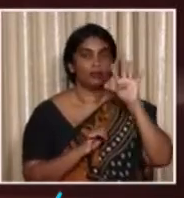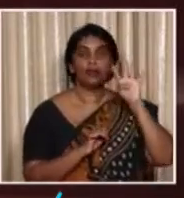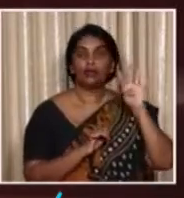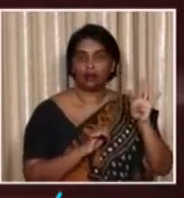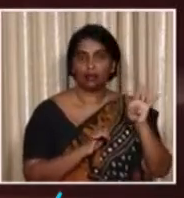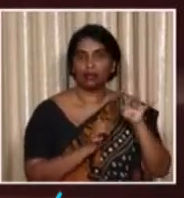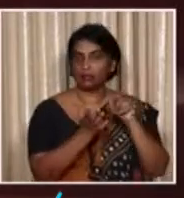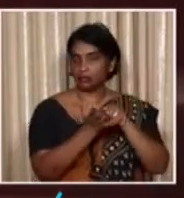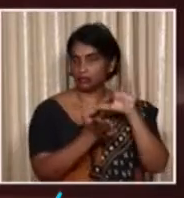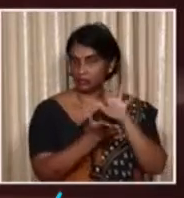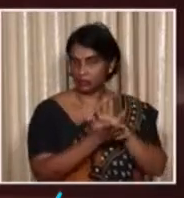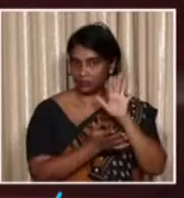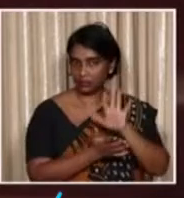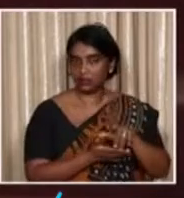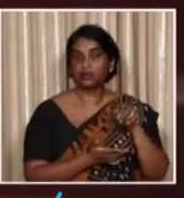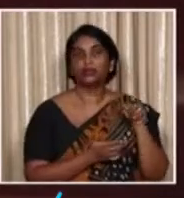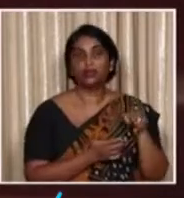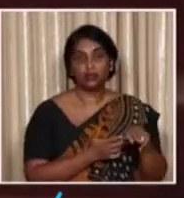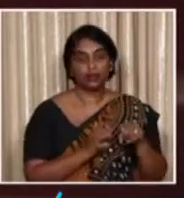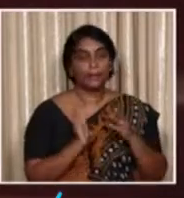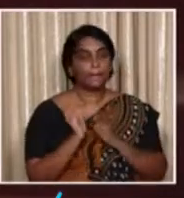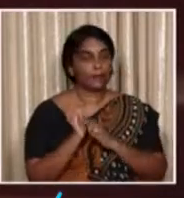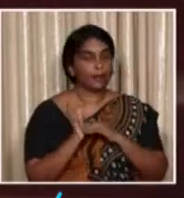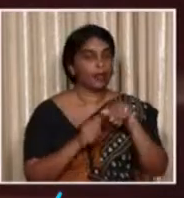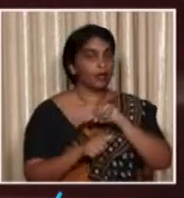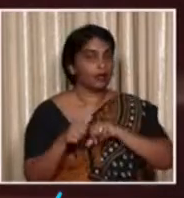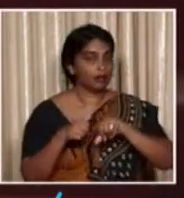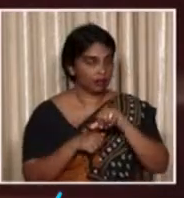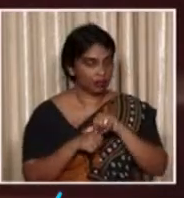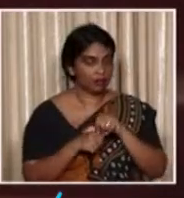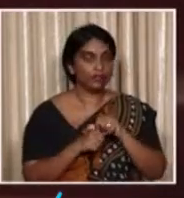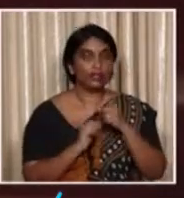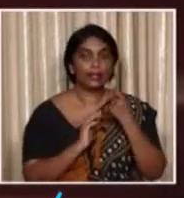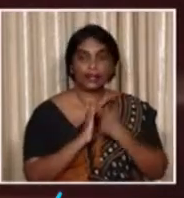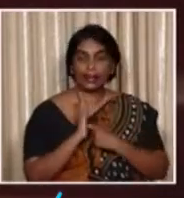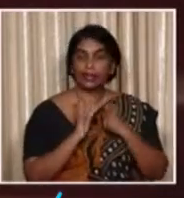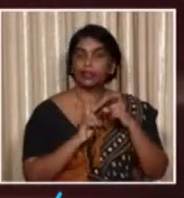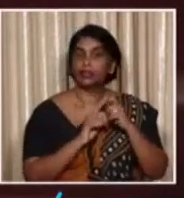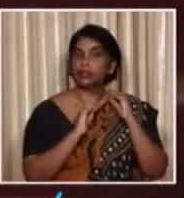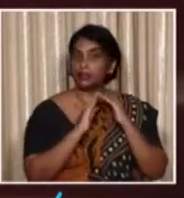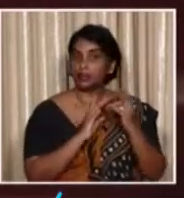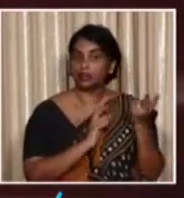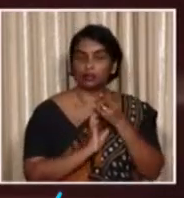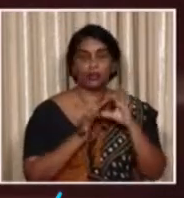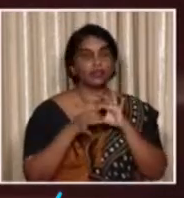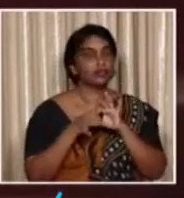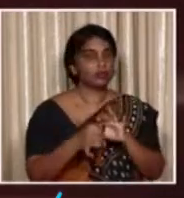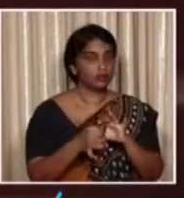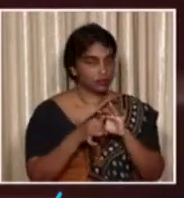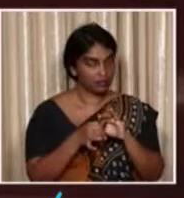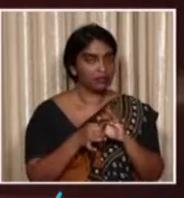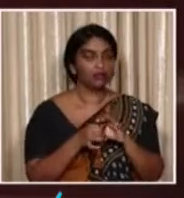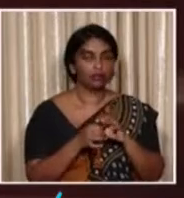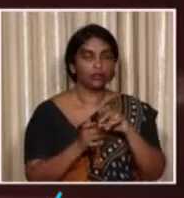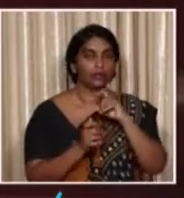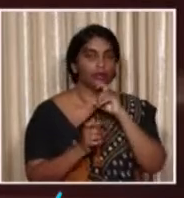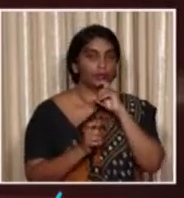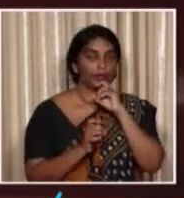ලෙස තක්සේරු කර ඇත. මේ පායතනය සහ නීතිපති දෙපාර්තමේන්තුව අතර සම්බන්ධීකරණය